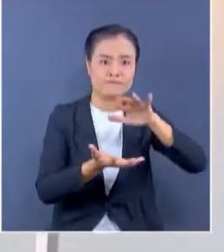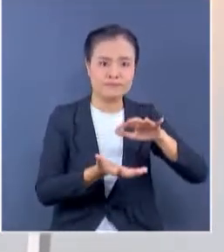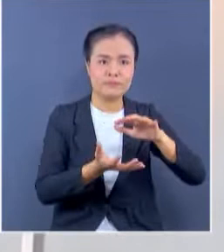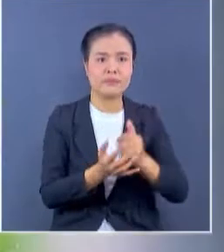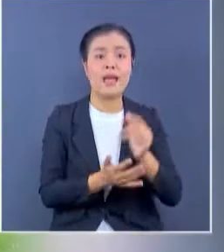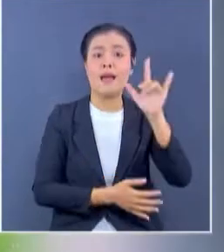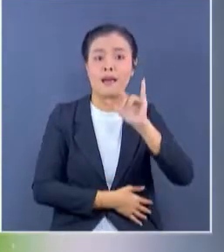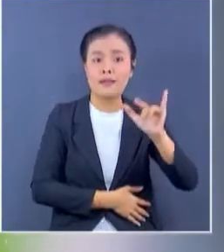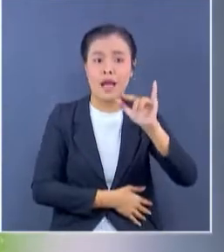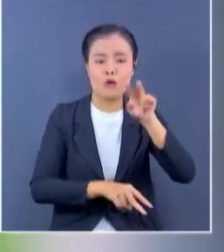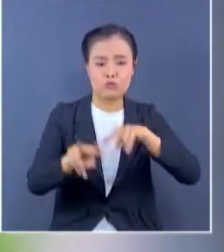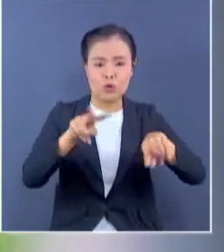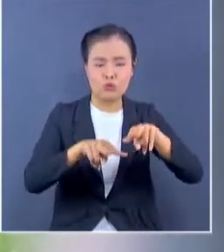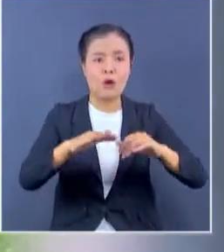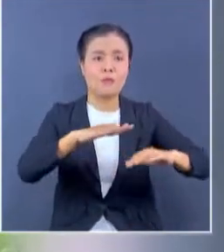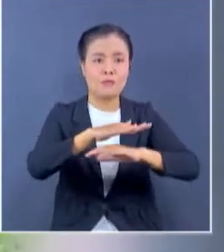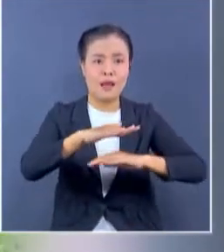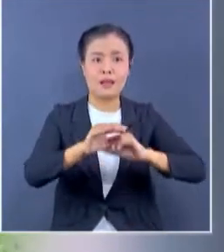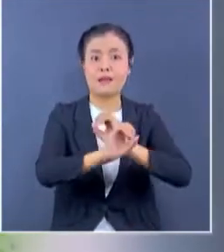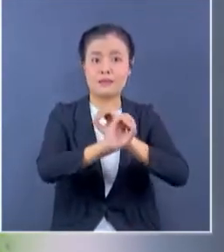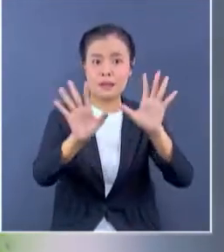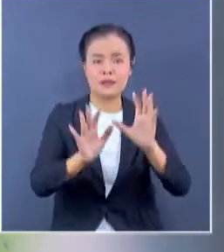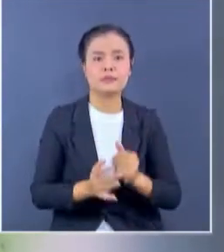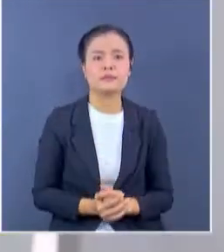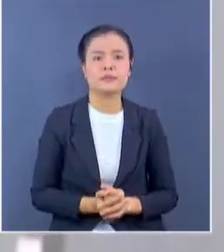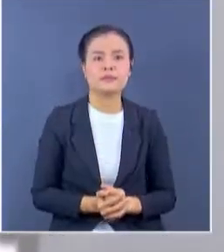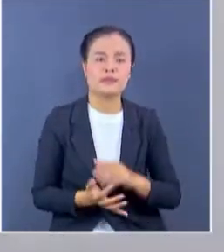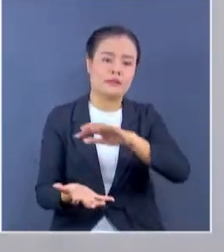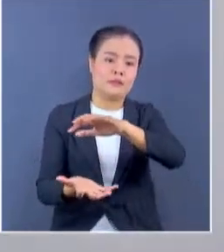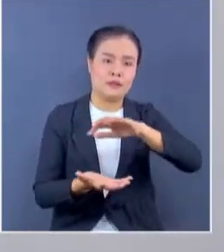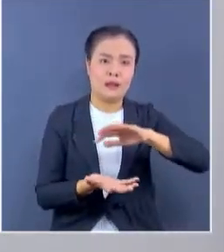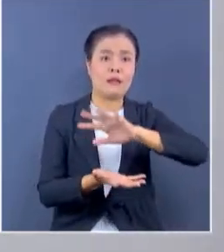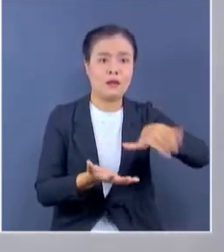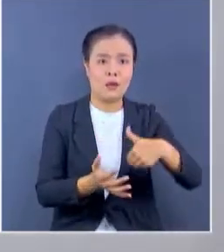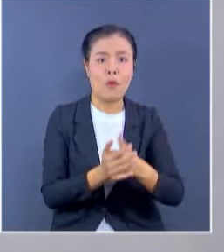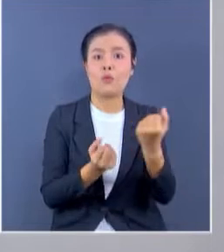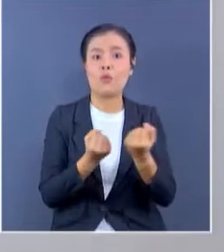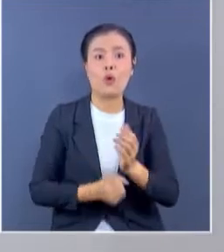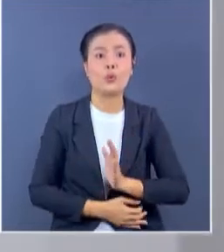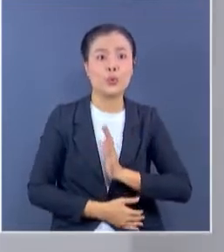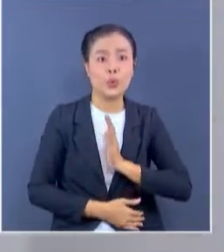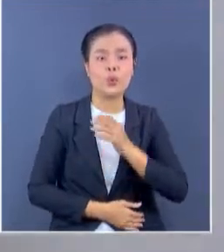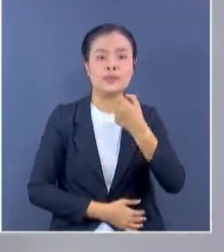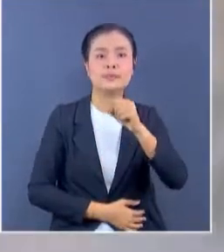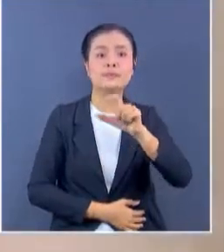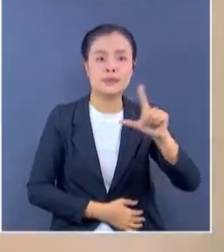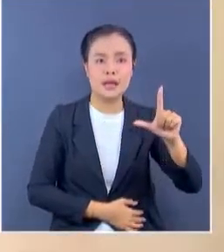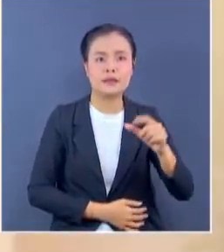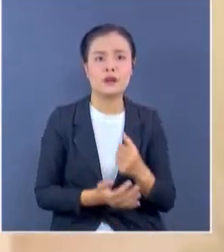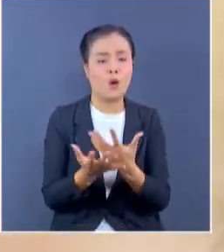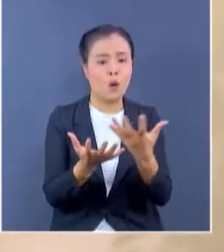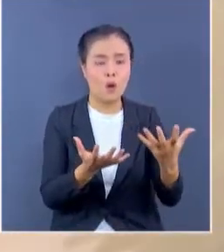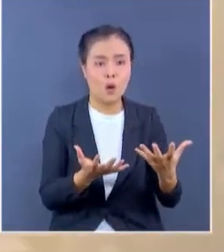ชิญญาติเข้ามาร่วมตรวจสอบเพื่อยืนยันหลักฐานด้วยและแน่นอนครับอายัดไว้ทั้งหมดนะครับไม่ว่าจะเป็นรถหรูมูลค่ากว่า10ล้านนะครับทรั